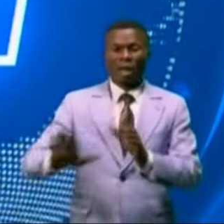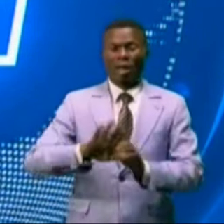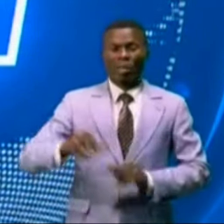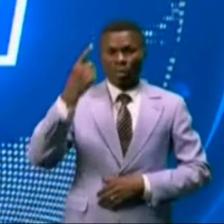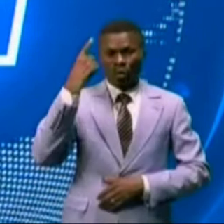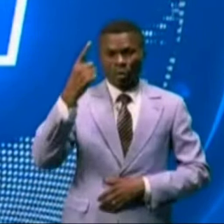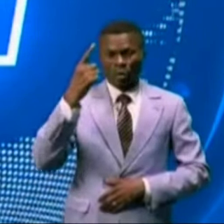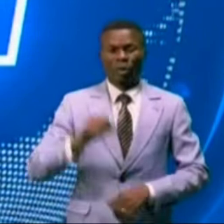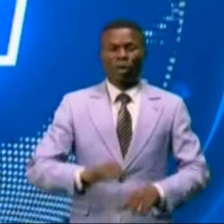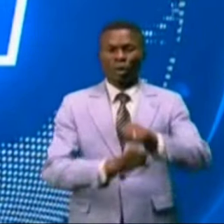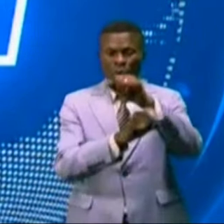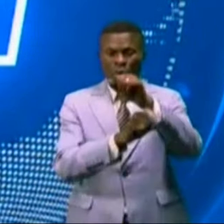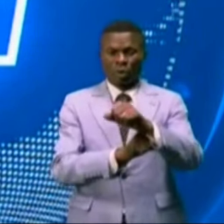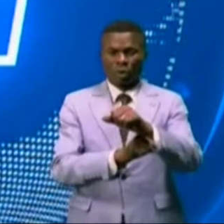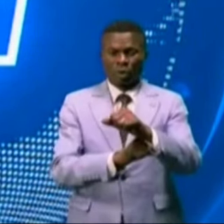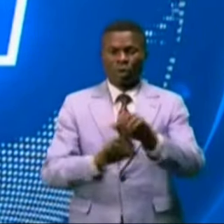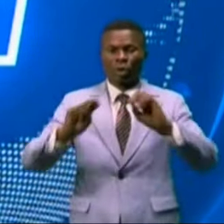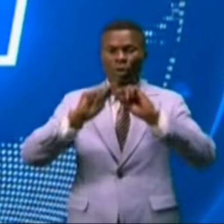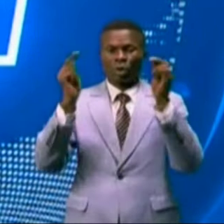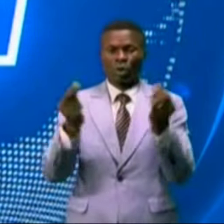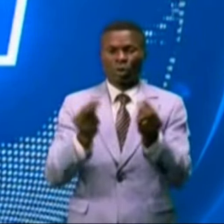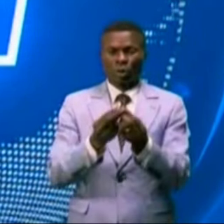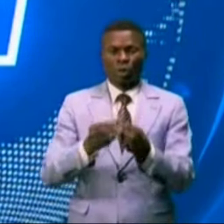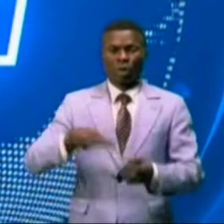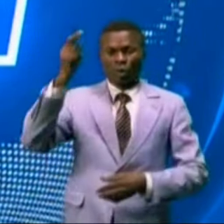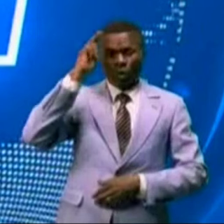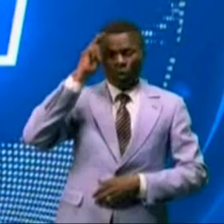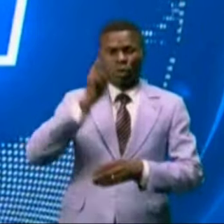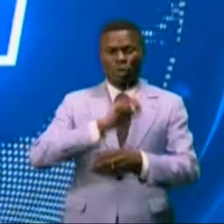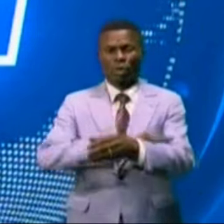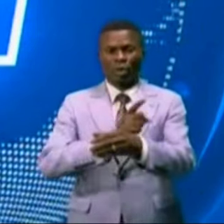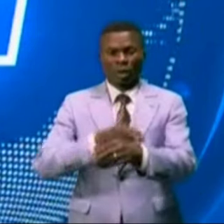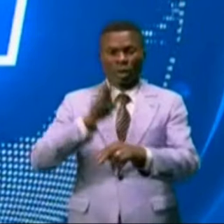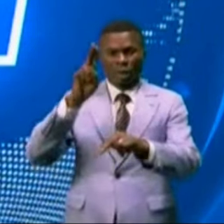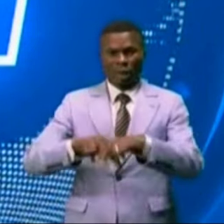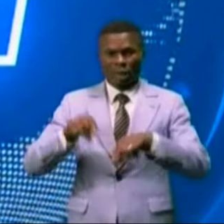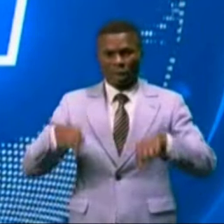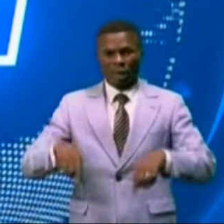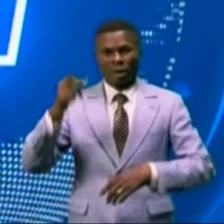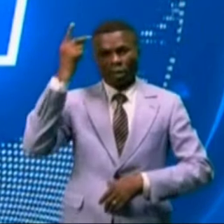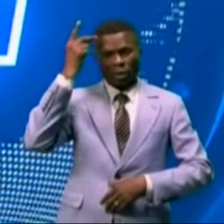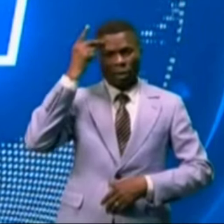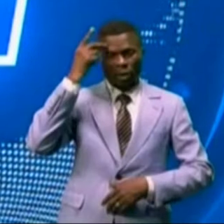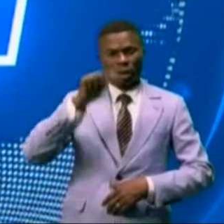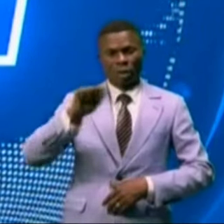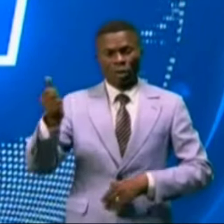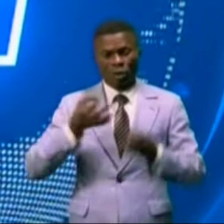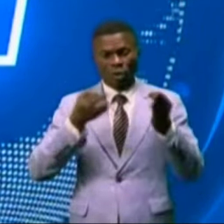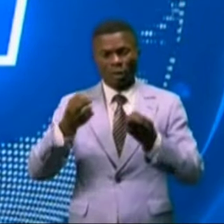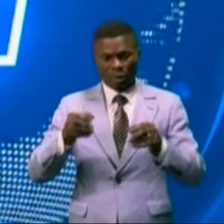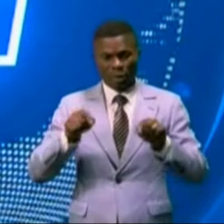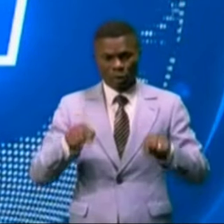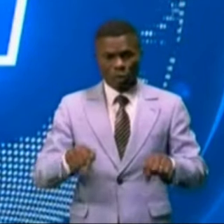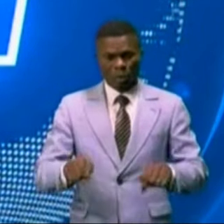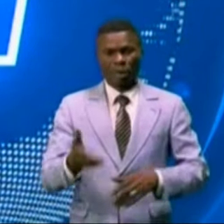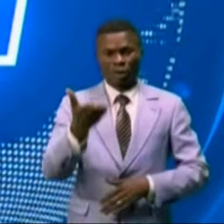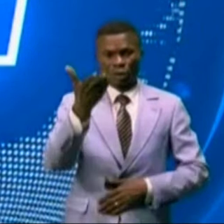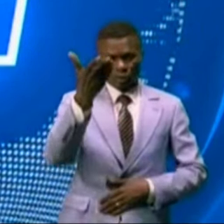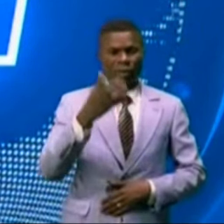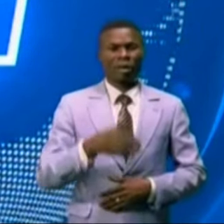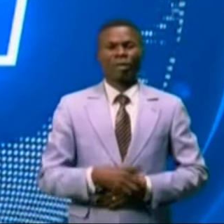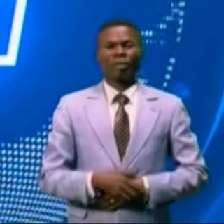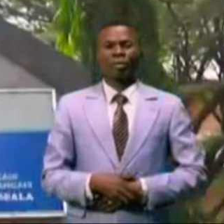sont soutenues par l'intercommunauté du Nord Kivu vivant à Kinshasa. D'autres précisions dans ce